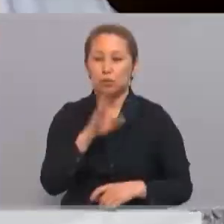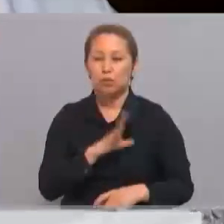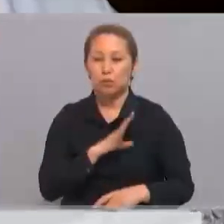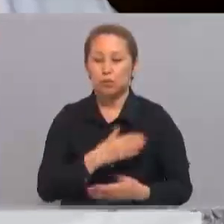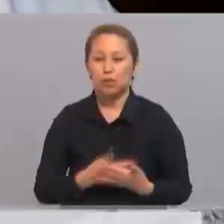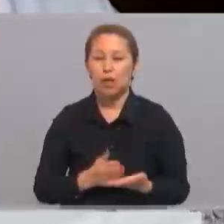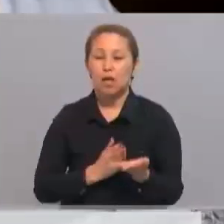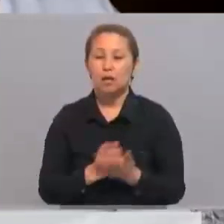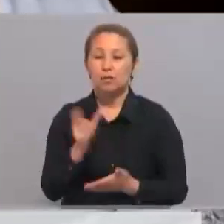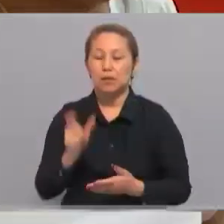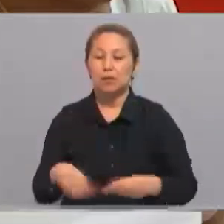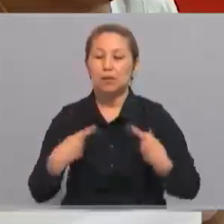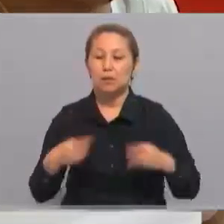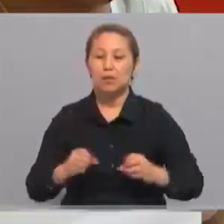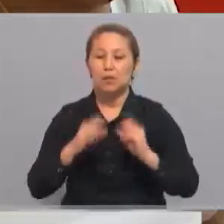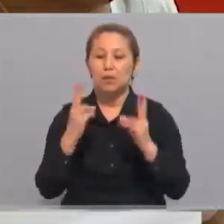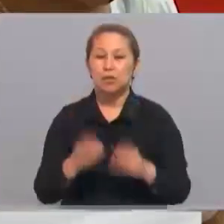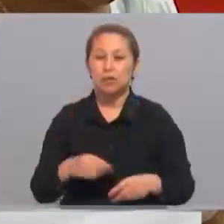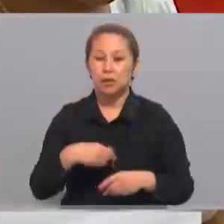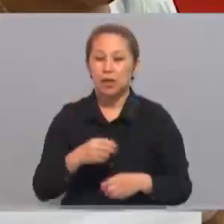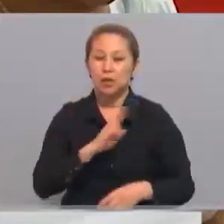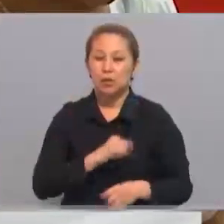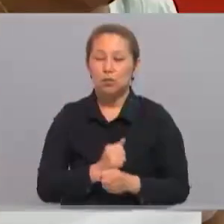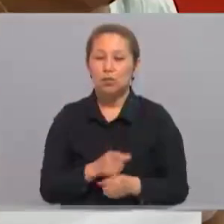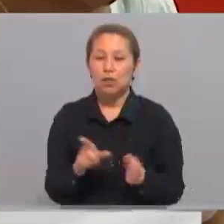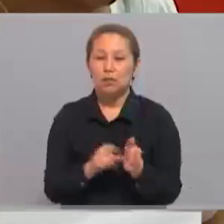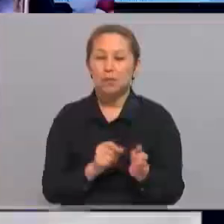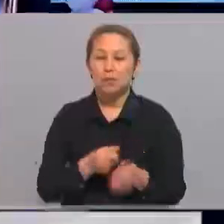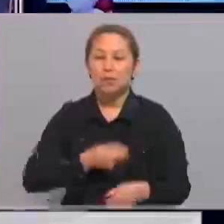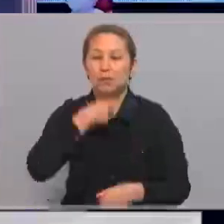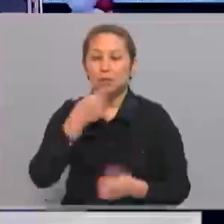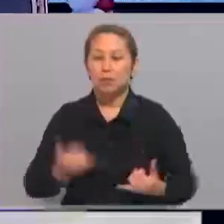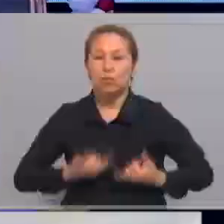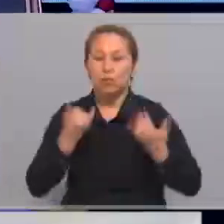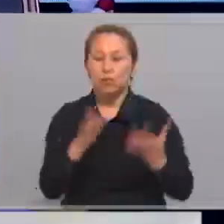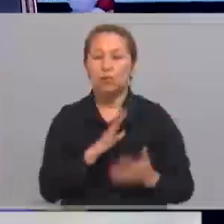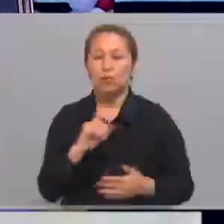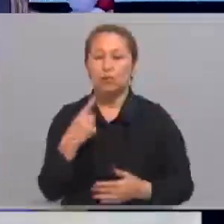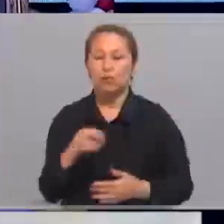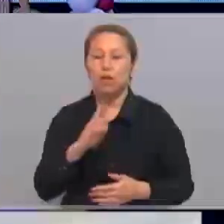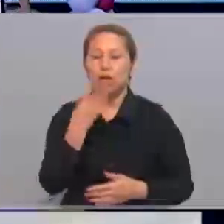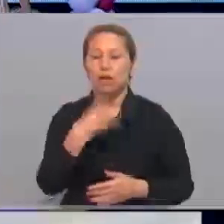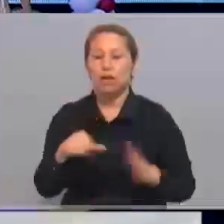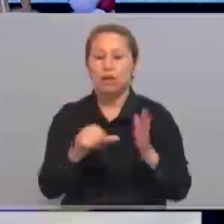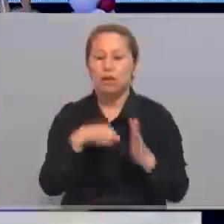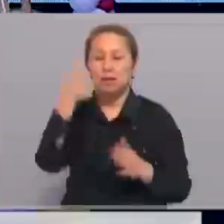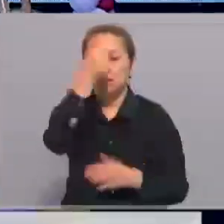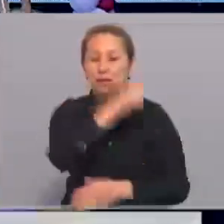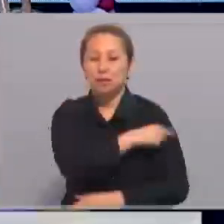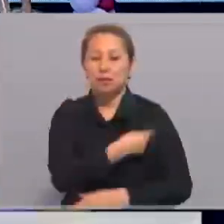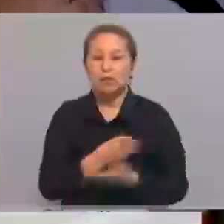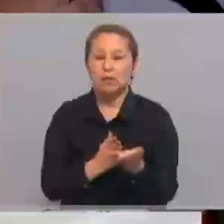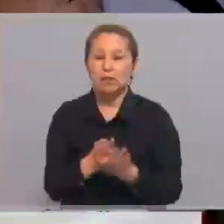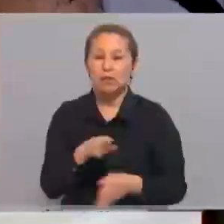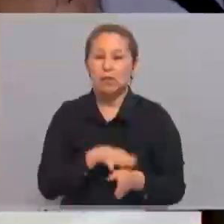табысталды. Қызметкерлерден бөлек осы салада тер төккен ардагерлер де қошеметтен құр қалмады. Солардың бірі 46 жыл өмірін медицинаға